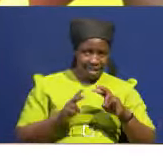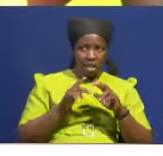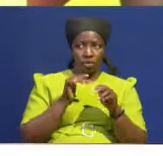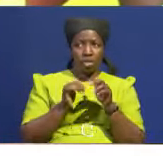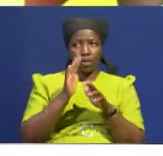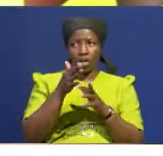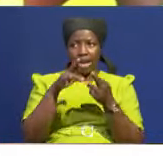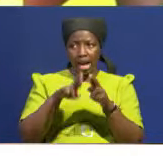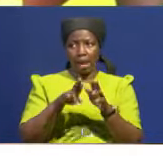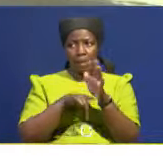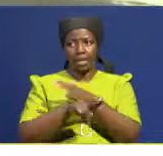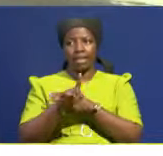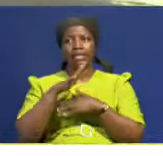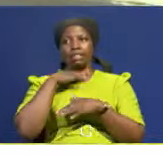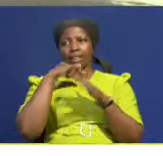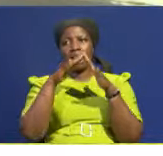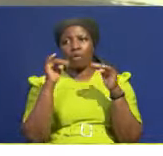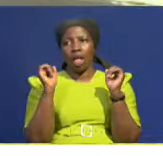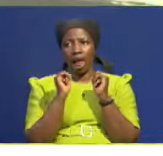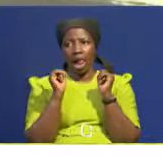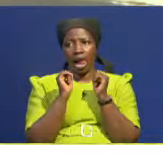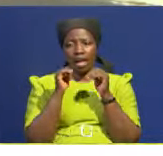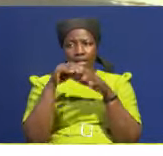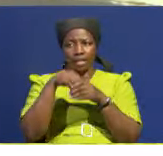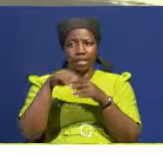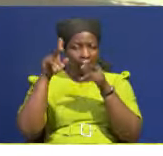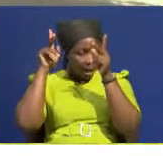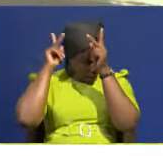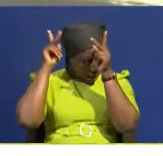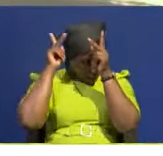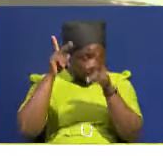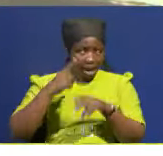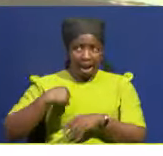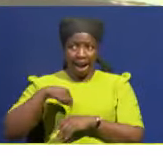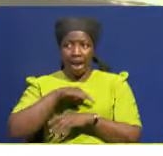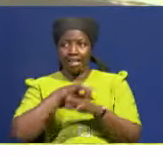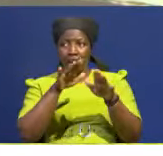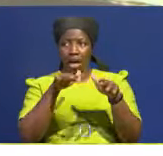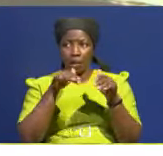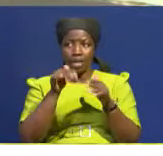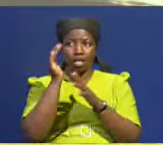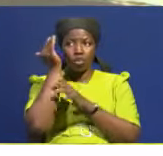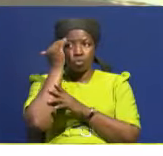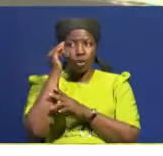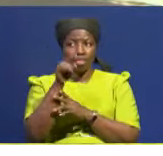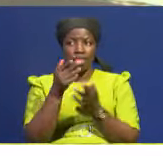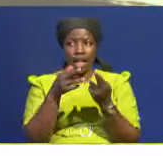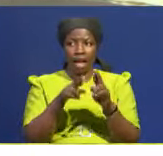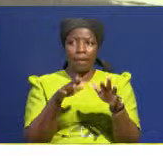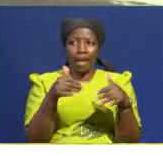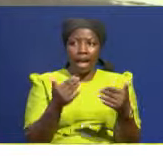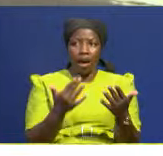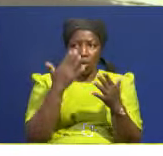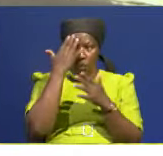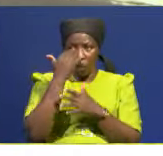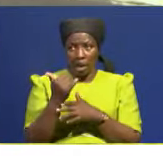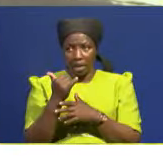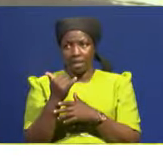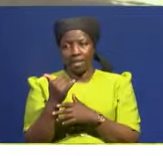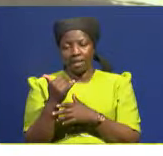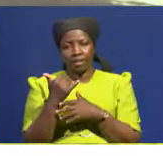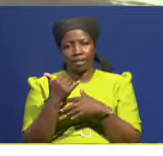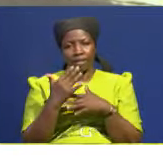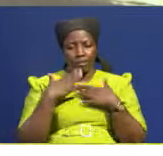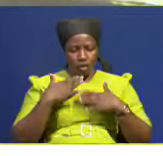moja mjini Kakamega. Bado tunangojea tuambiwe chanzo, kwa sababu postmortem ndiyo itafanya,